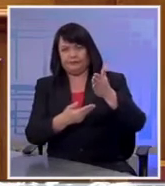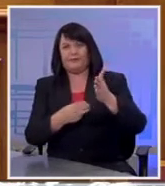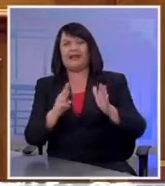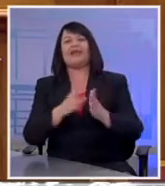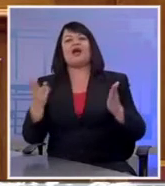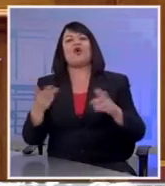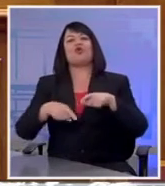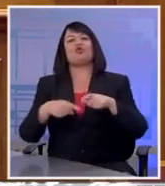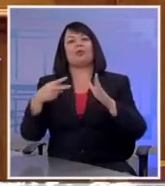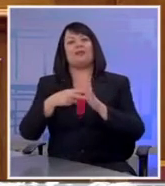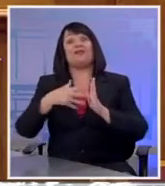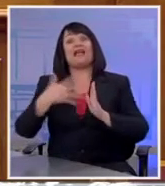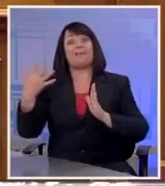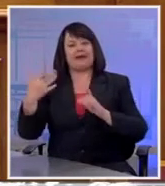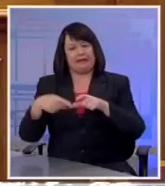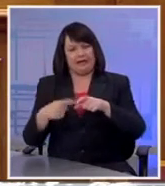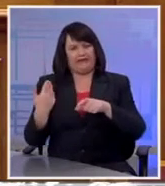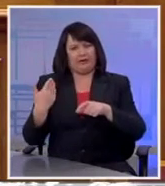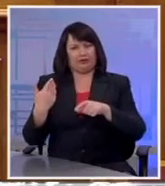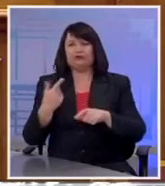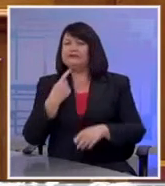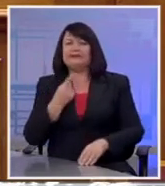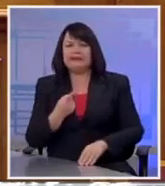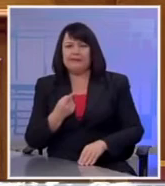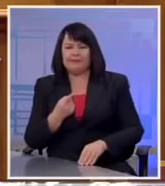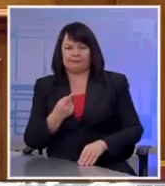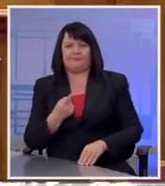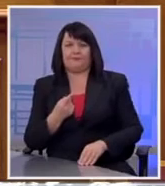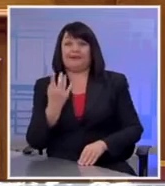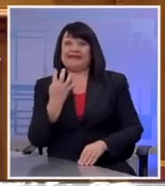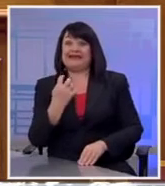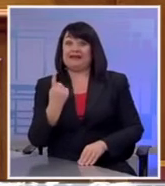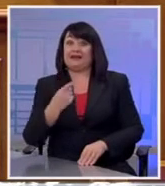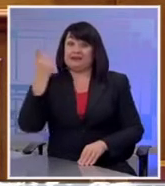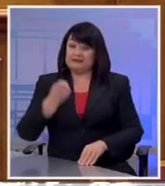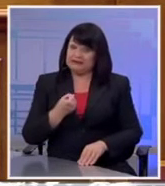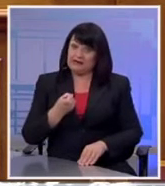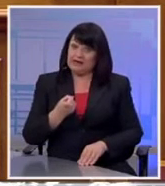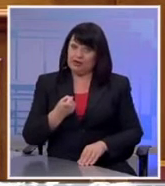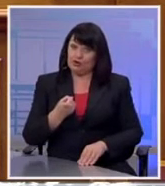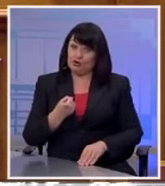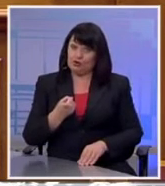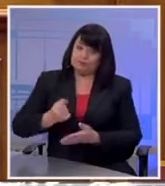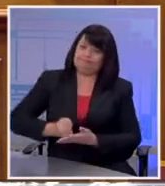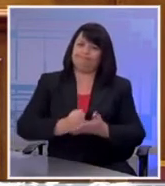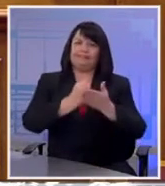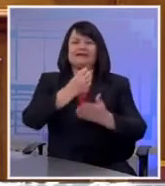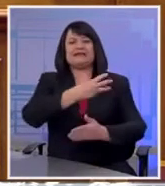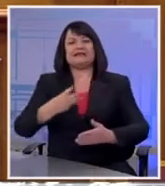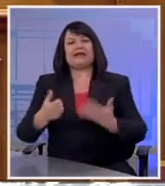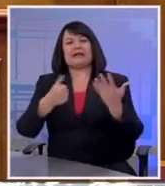18-12 του 2015, η οποία δημοσκόπηση λέει ότι το 41% των οπαδών του ΣΥΡΙΖΑ και